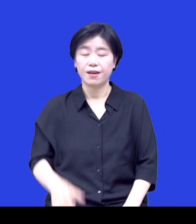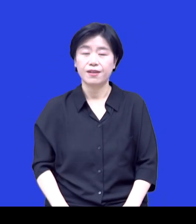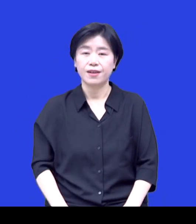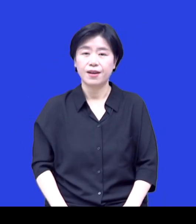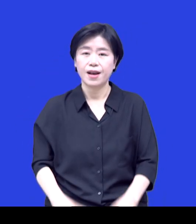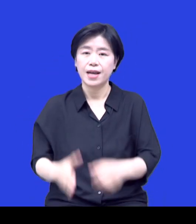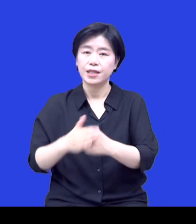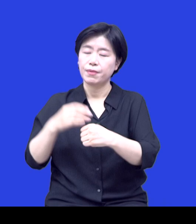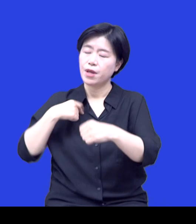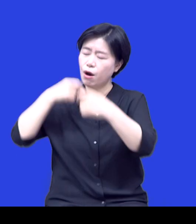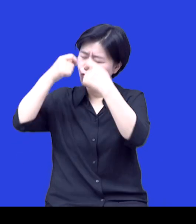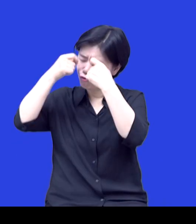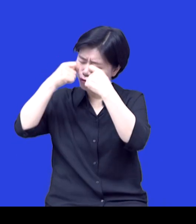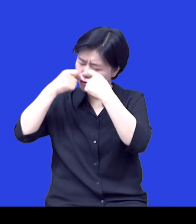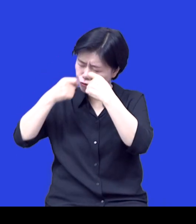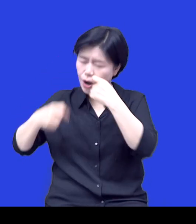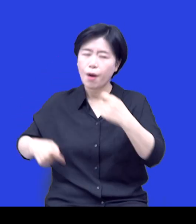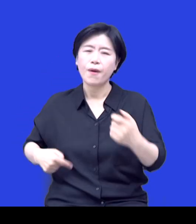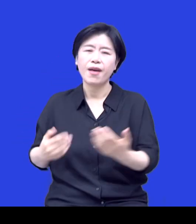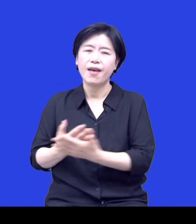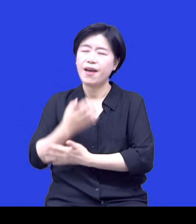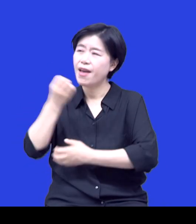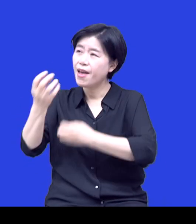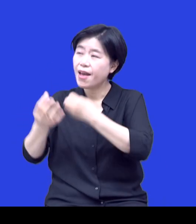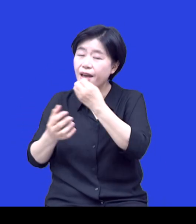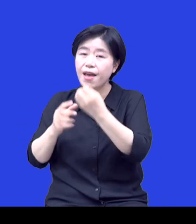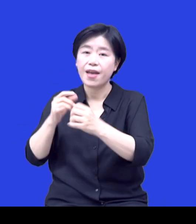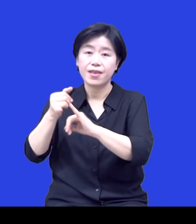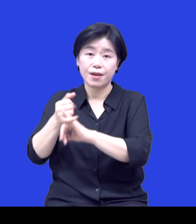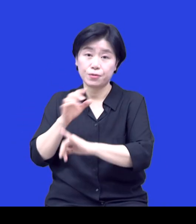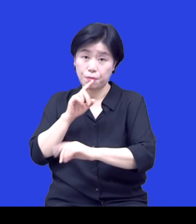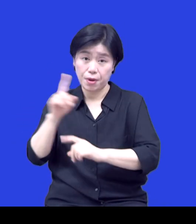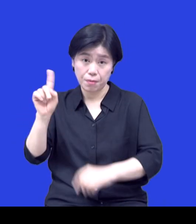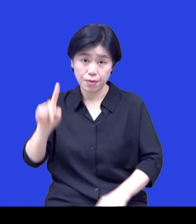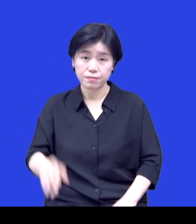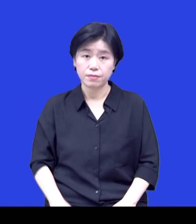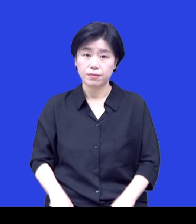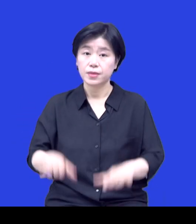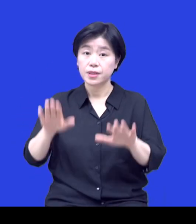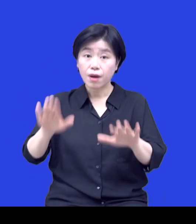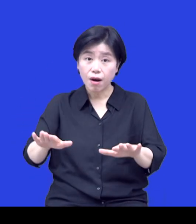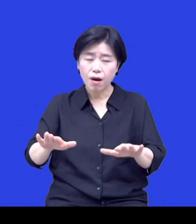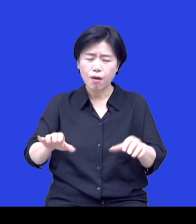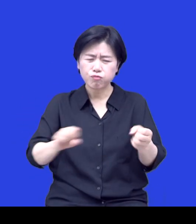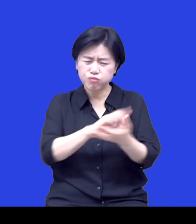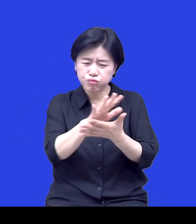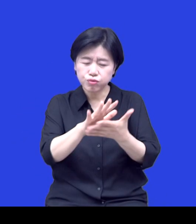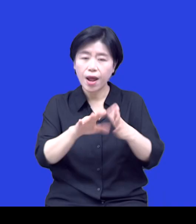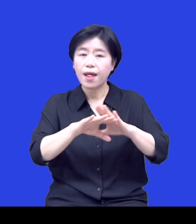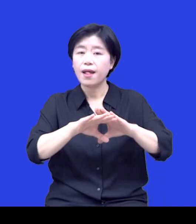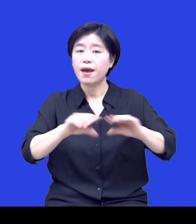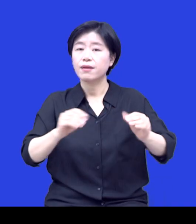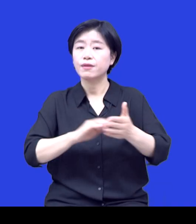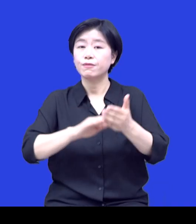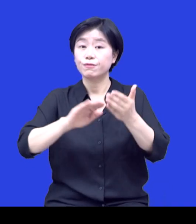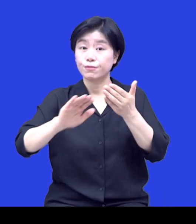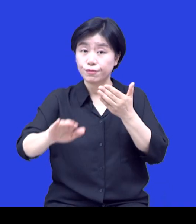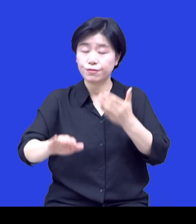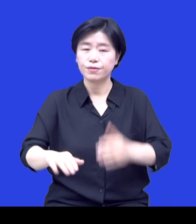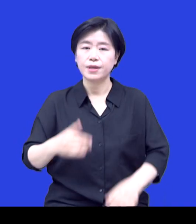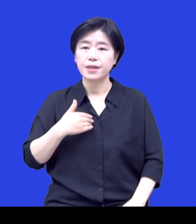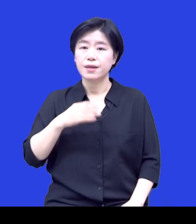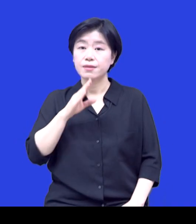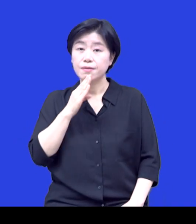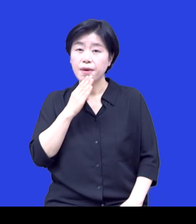앞에 울면서 회개하면서 쓴 서원 중에 하나가 예. 이 위기를 넘겨주시면 내가 정말